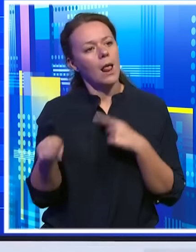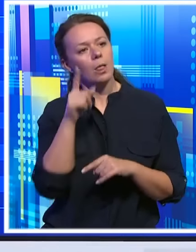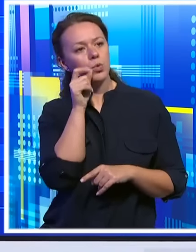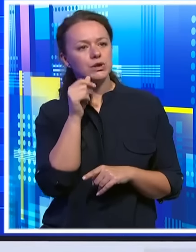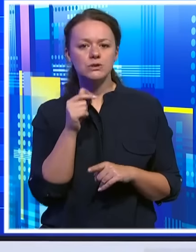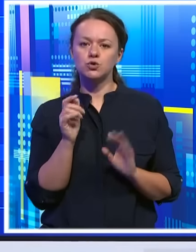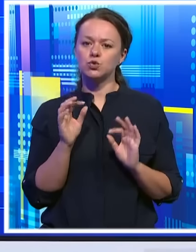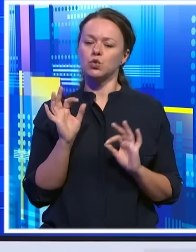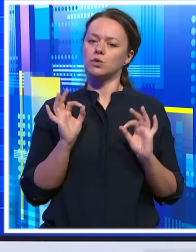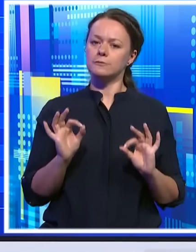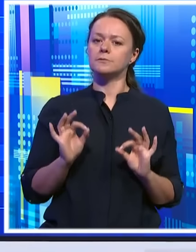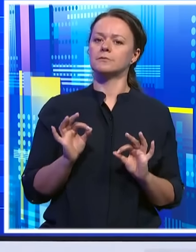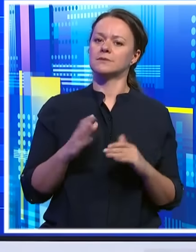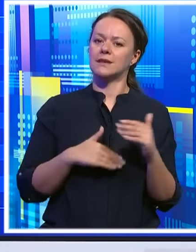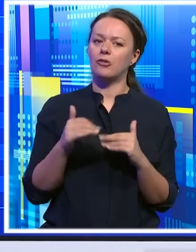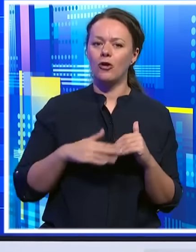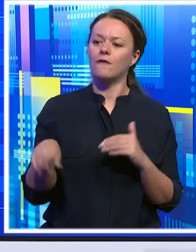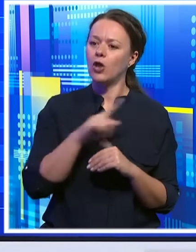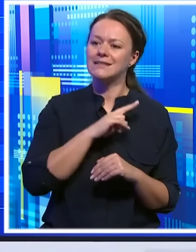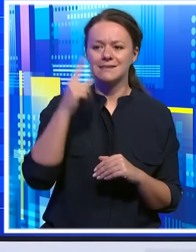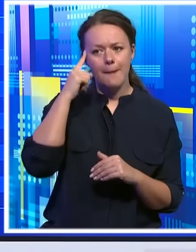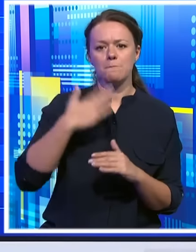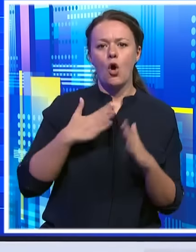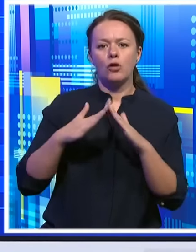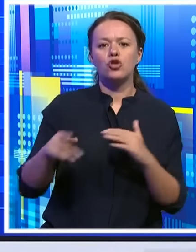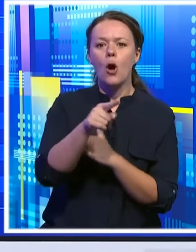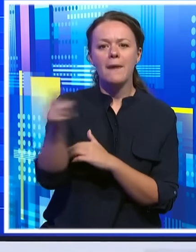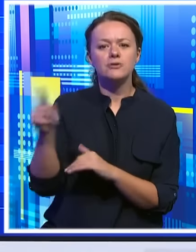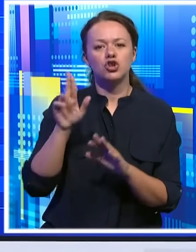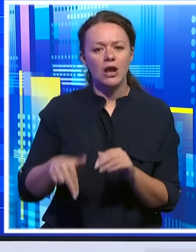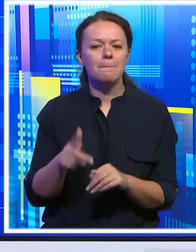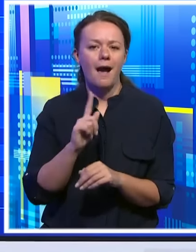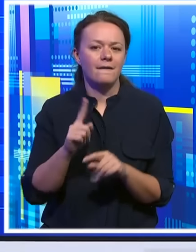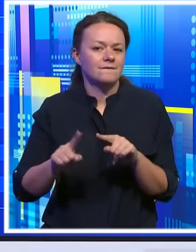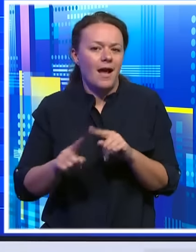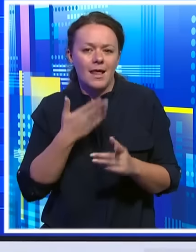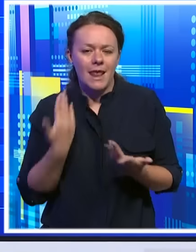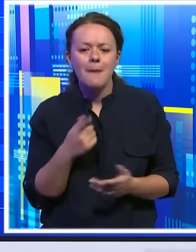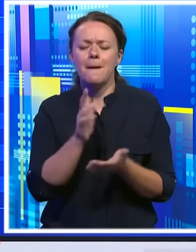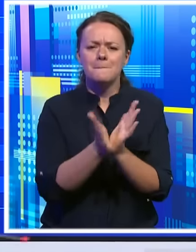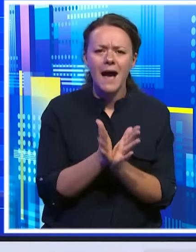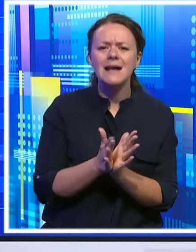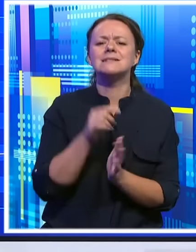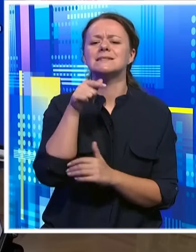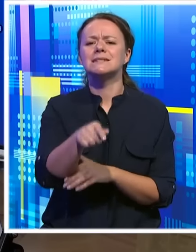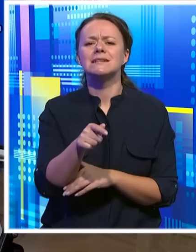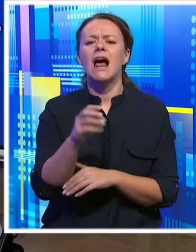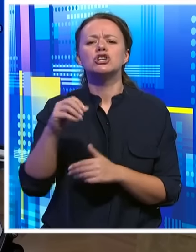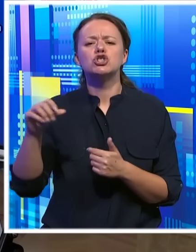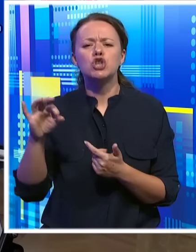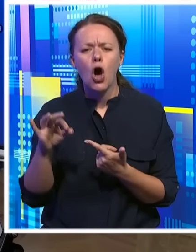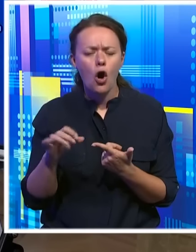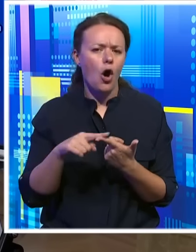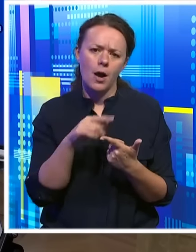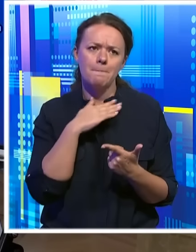da imaju domaćine koji brinu o tome da nam ništa ne nedostaje od pasulja, kuhinske soli. Kuhinske soli imamo 15